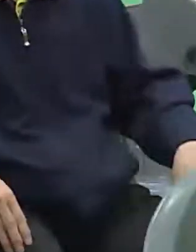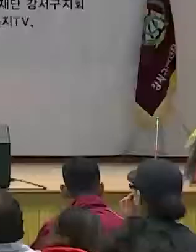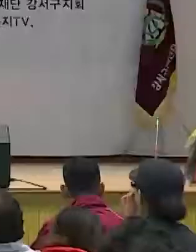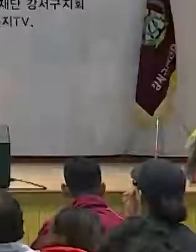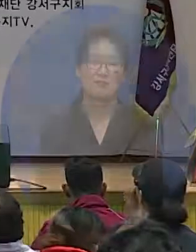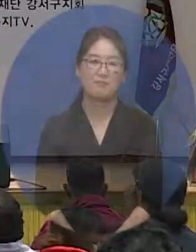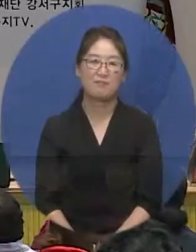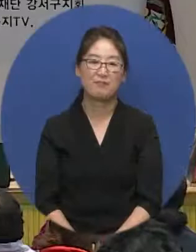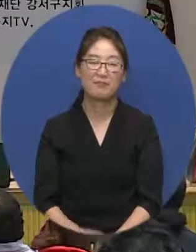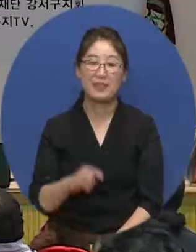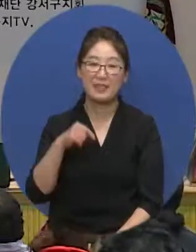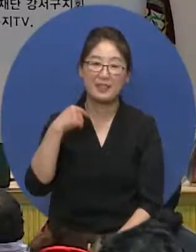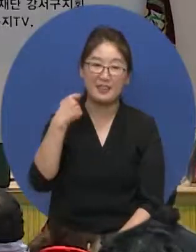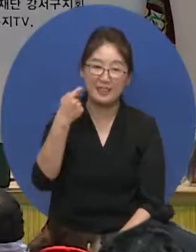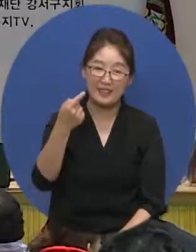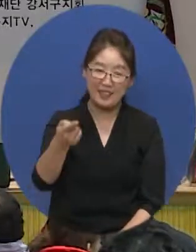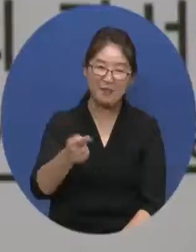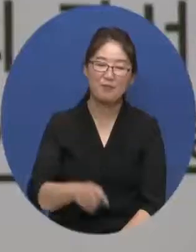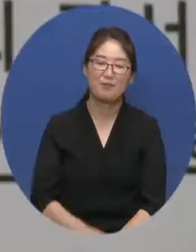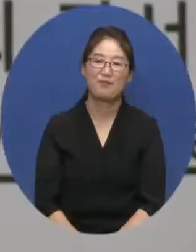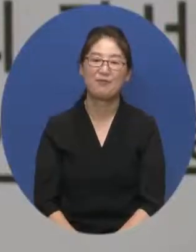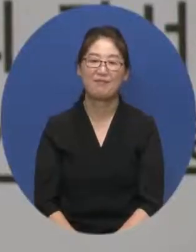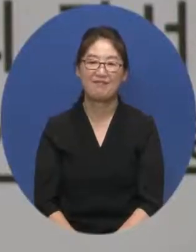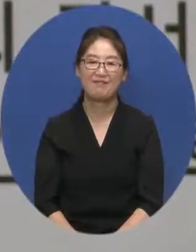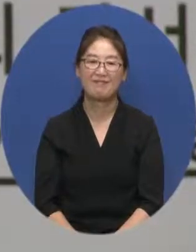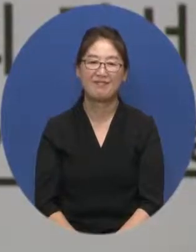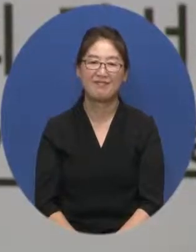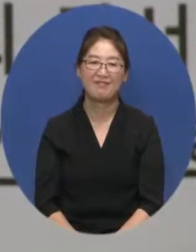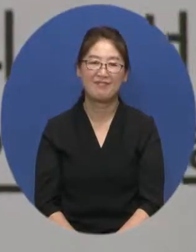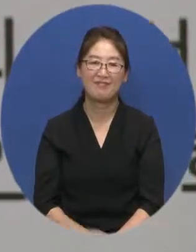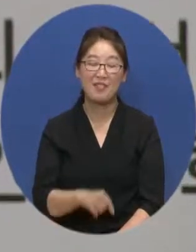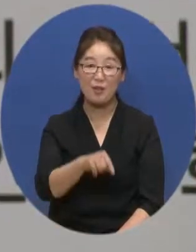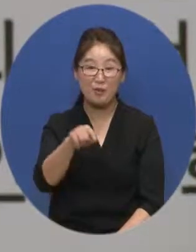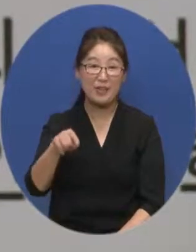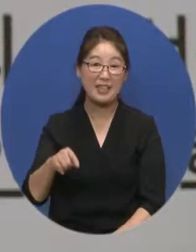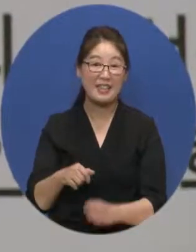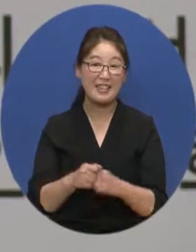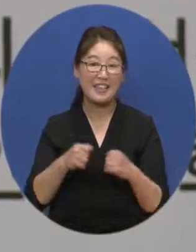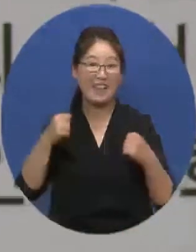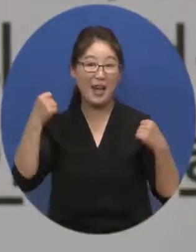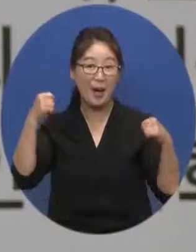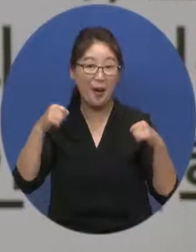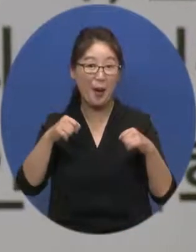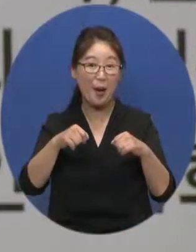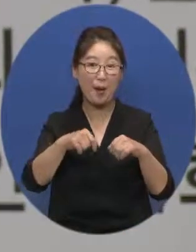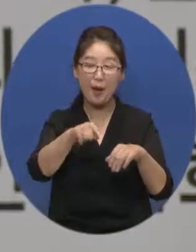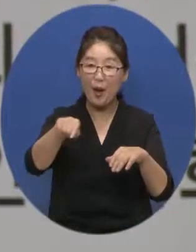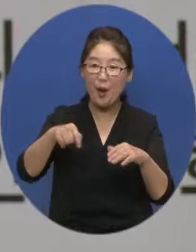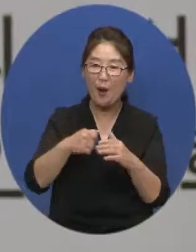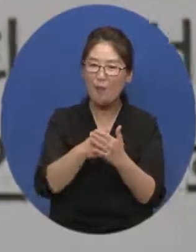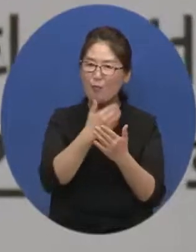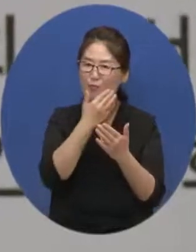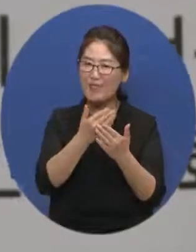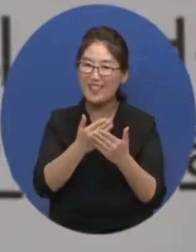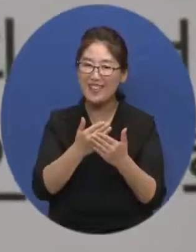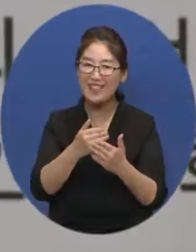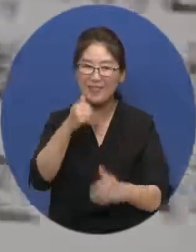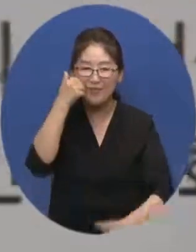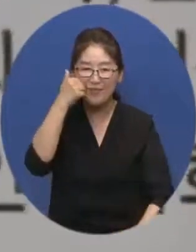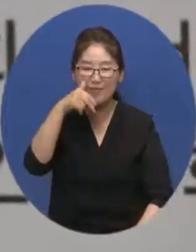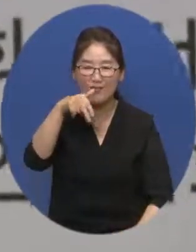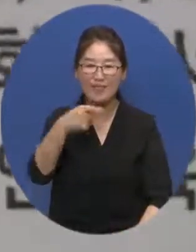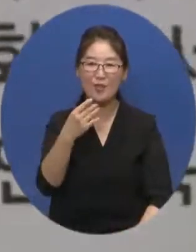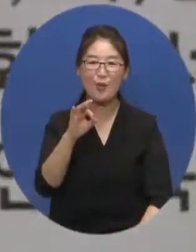자, 이번 순서는 우리 연예계의 인간 문화재입니다. 조영구 씨를